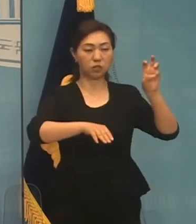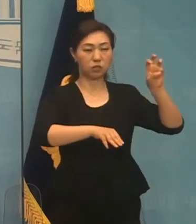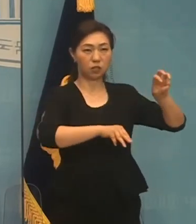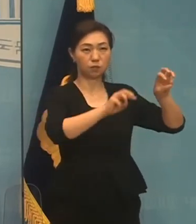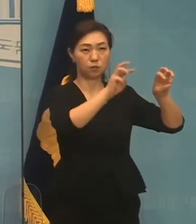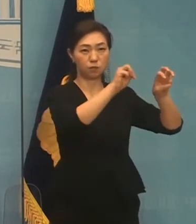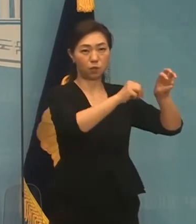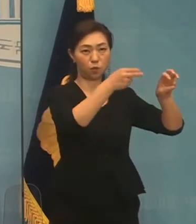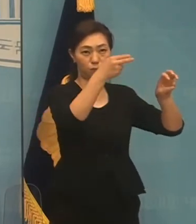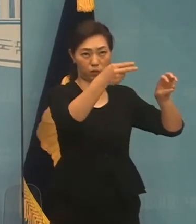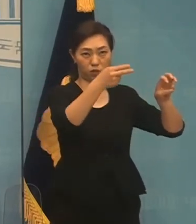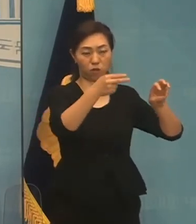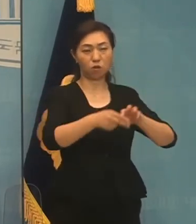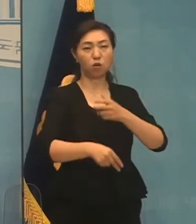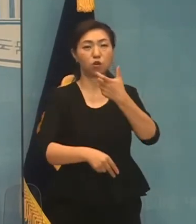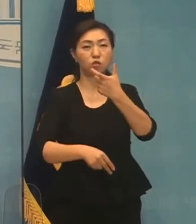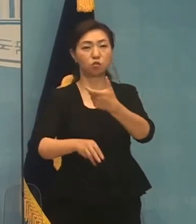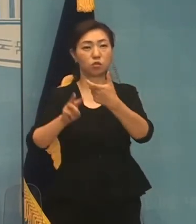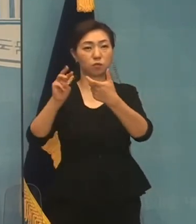60제곱미터 주택